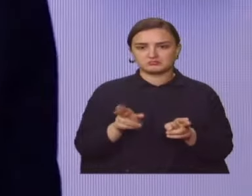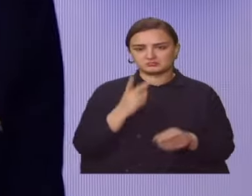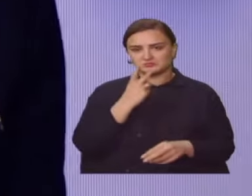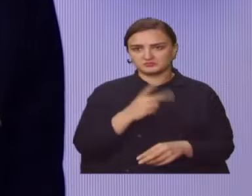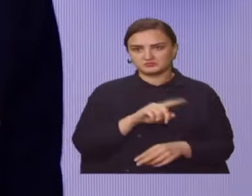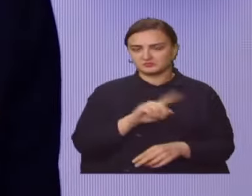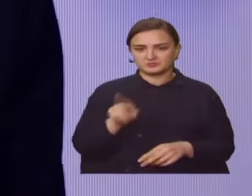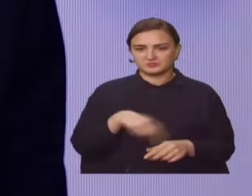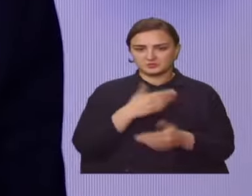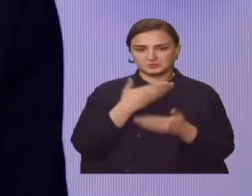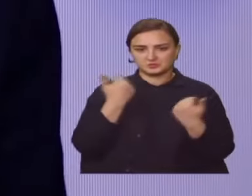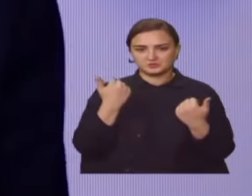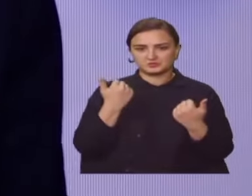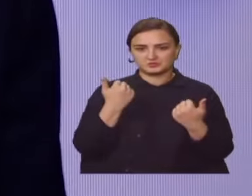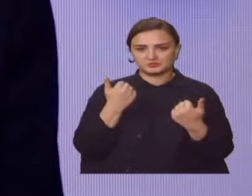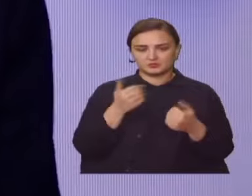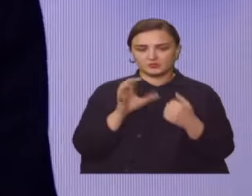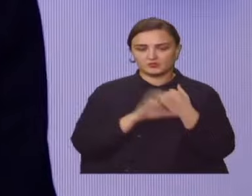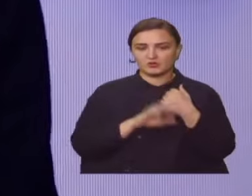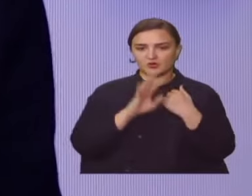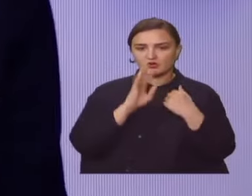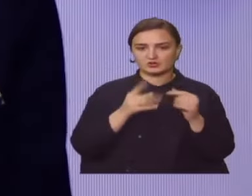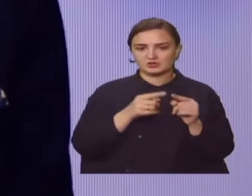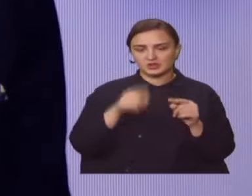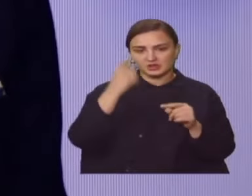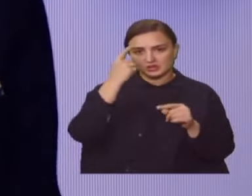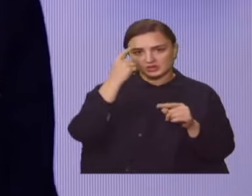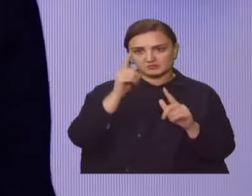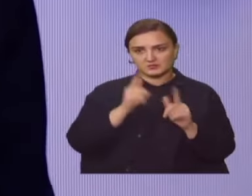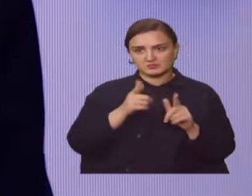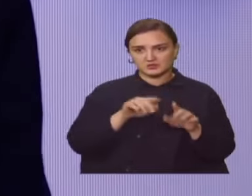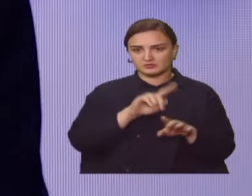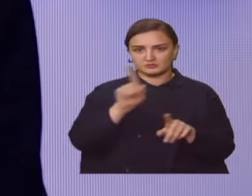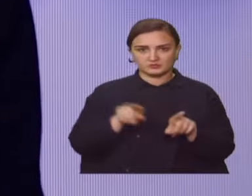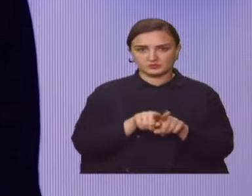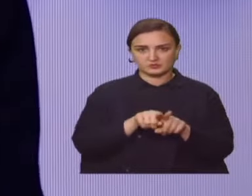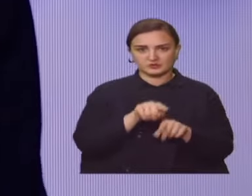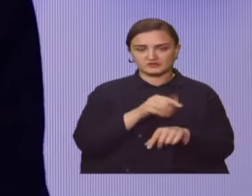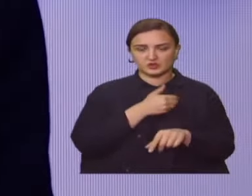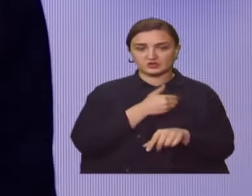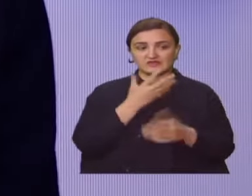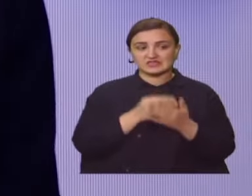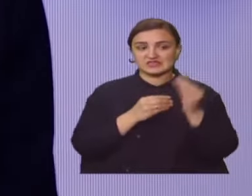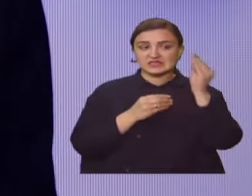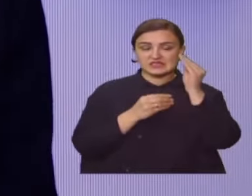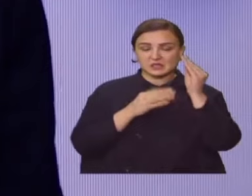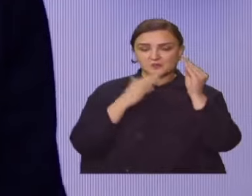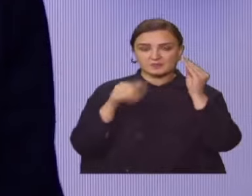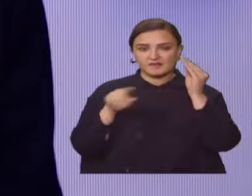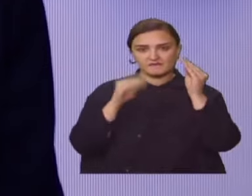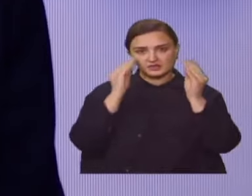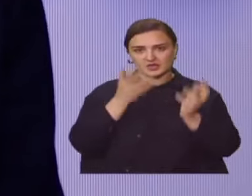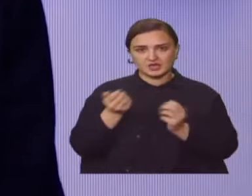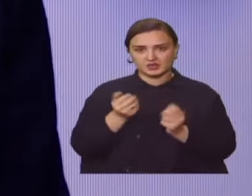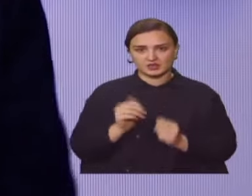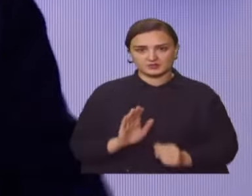ამ პერიოდმა საჩვენა, ხო, მე მგონი ბოლო 4 წლის პერიოდმა, რომ ეკონომიკურად და სოციალურად თქვენს იდეებს იქ ბევრი არავინ იზიარებს,